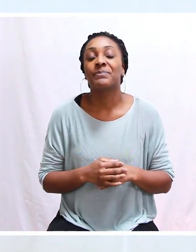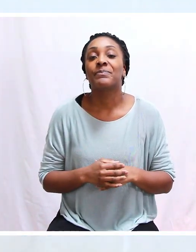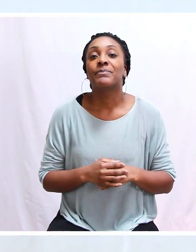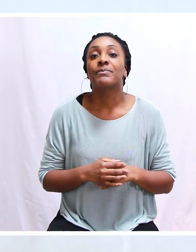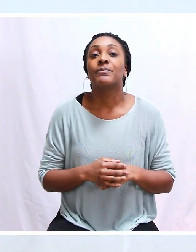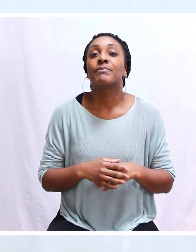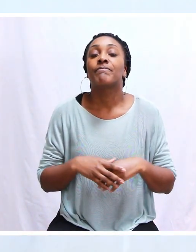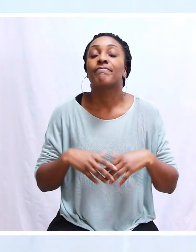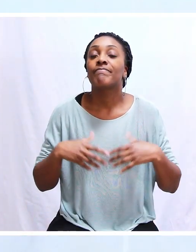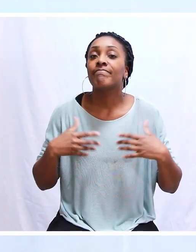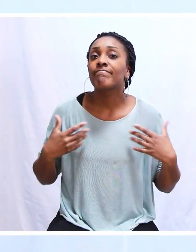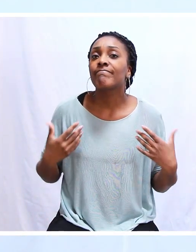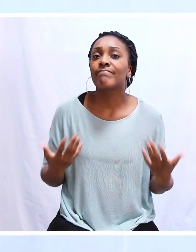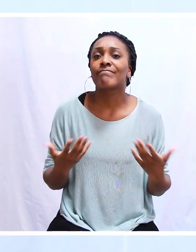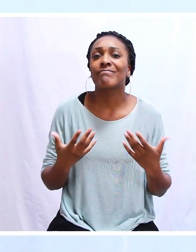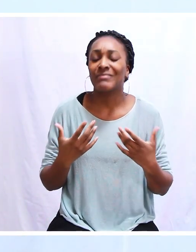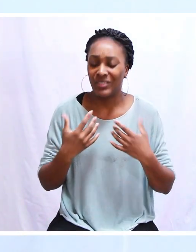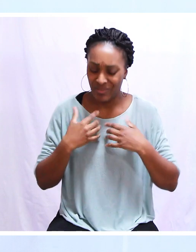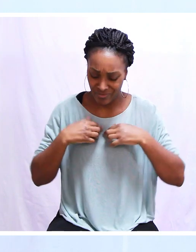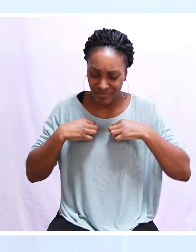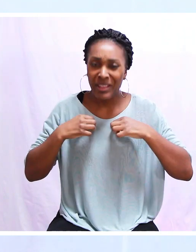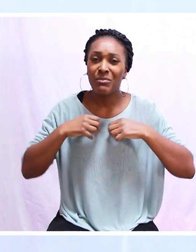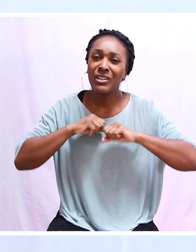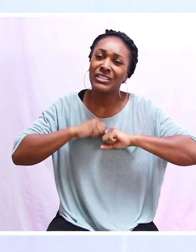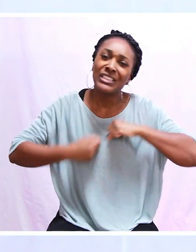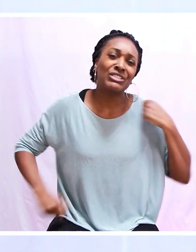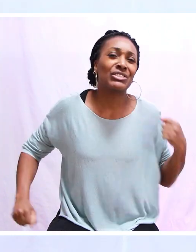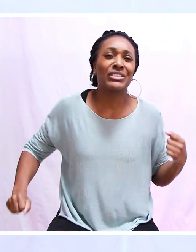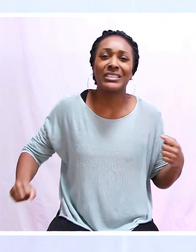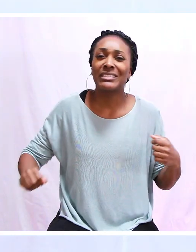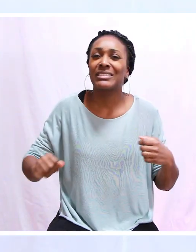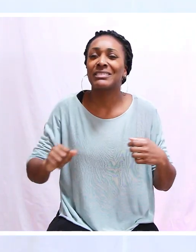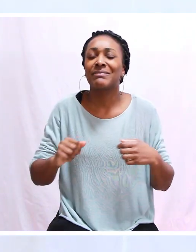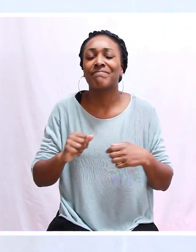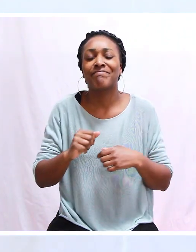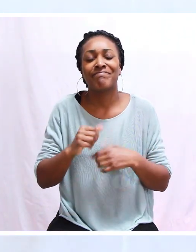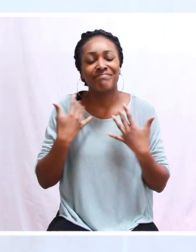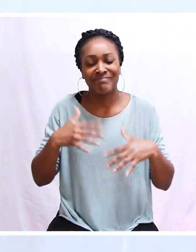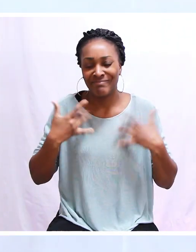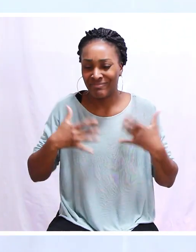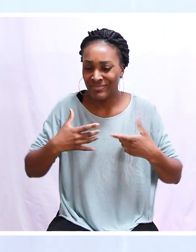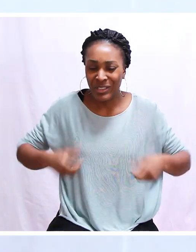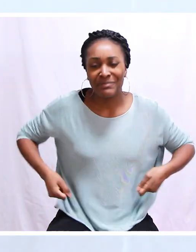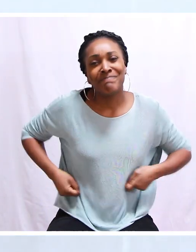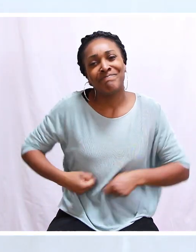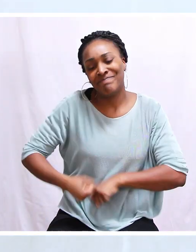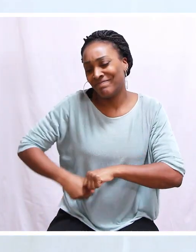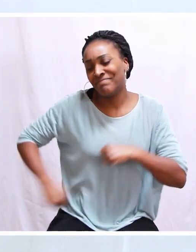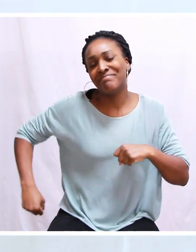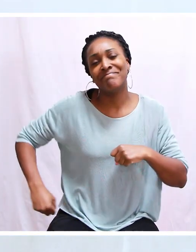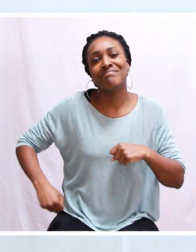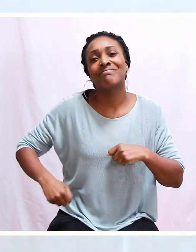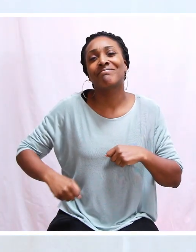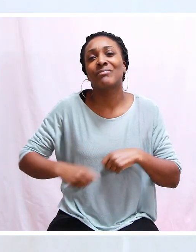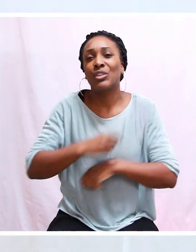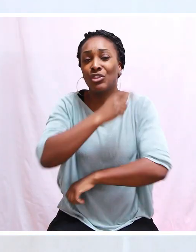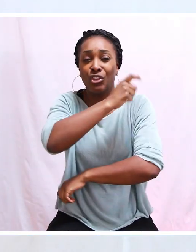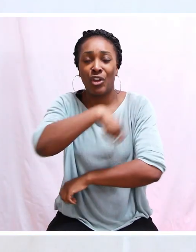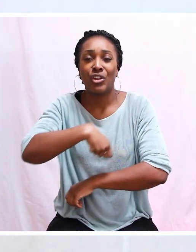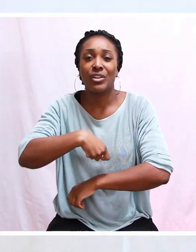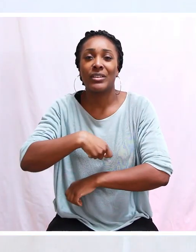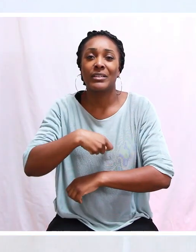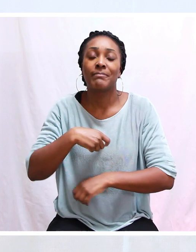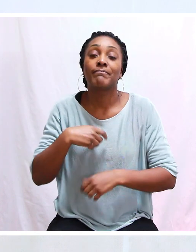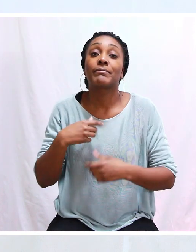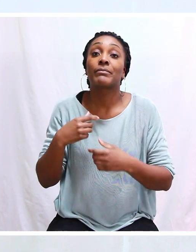Il déchira ses vêtements, mit un sac sur ses reins, et il porta longtemps le deuil de son fils. Tous ses fils et toutes ses filles vinrent